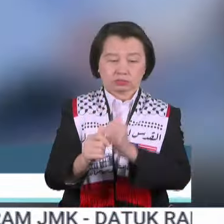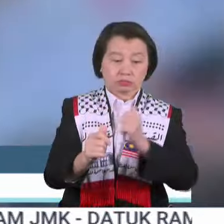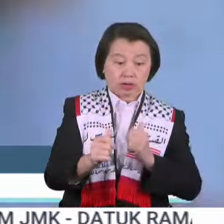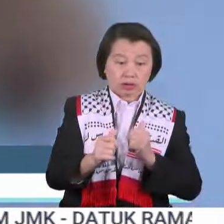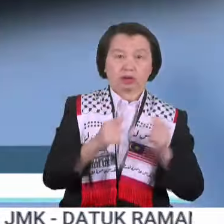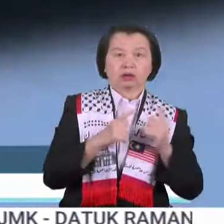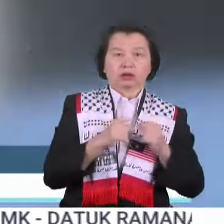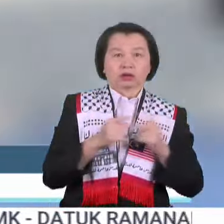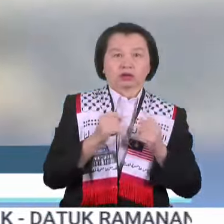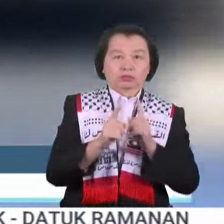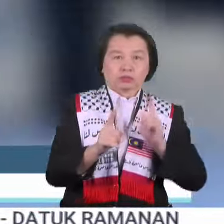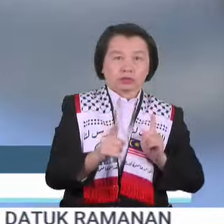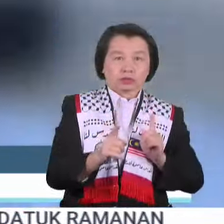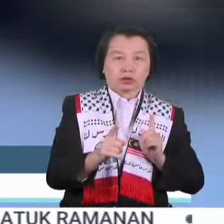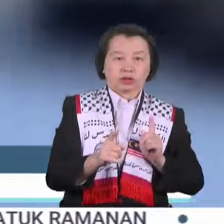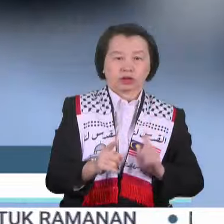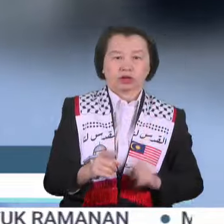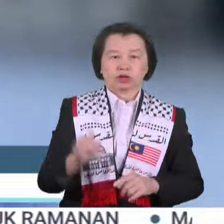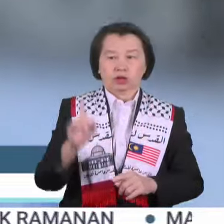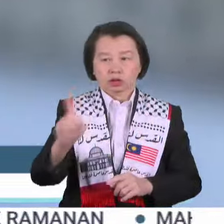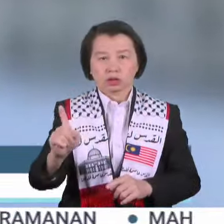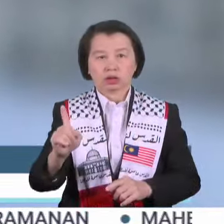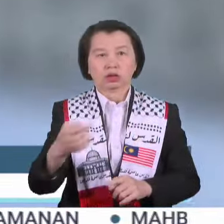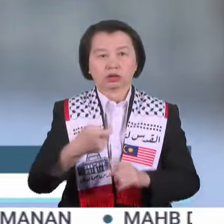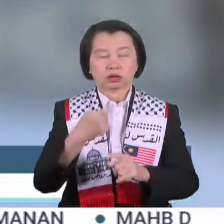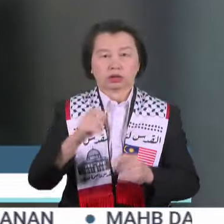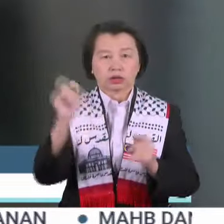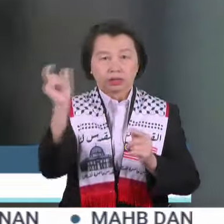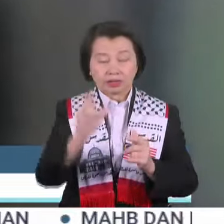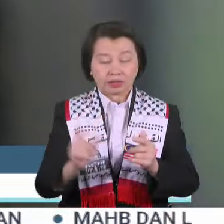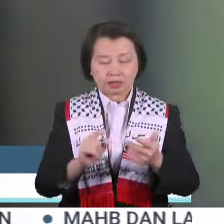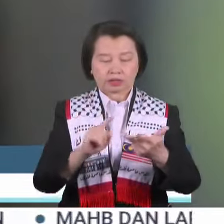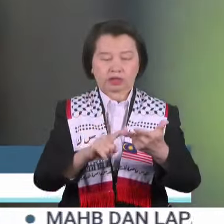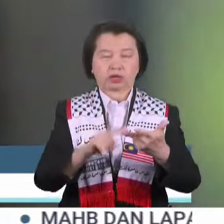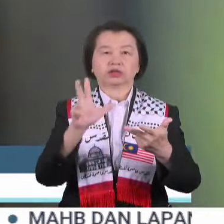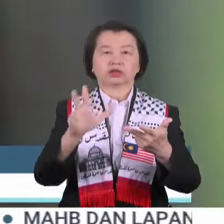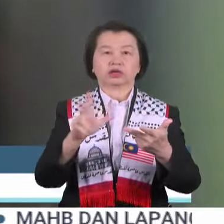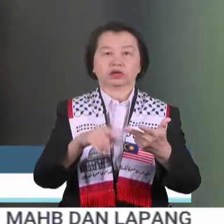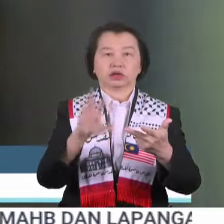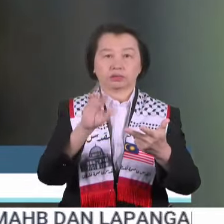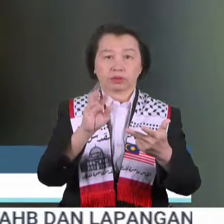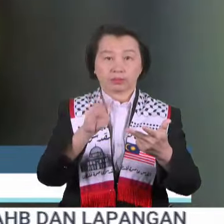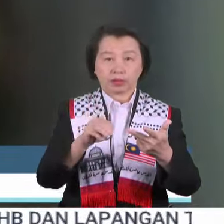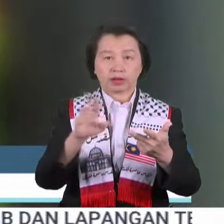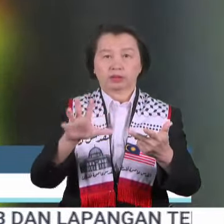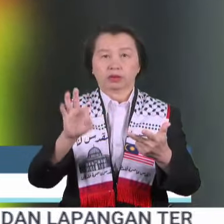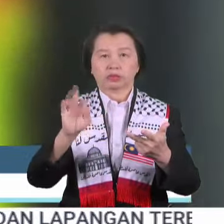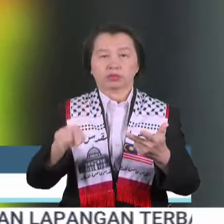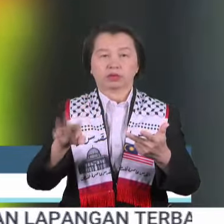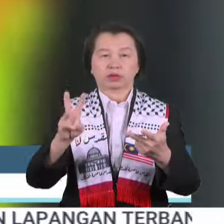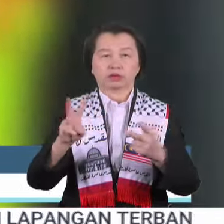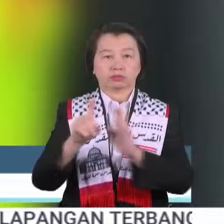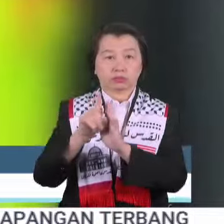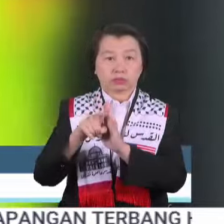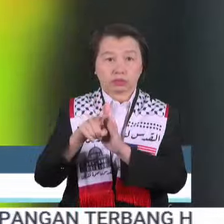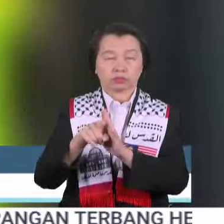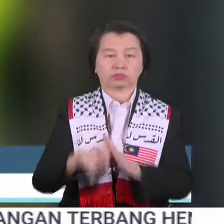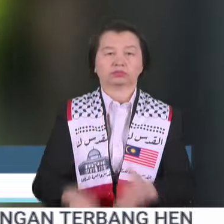Jepun Roiji Watanabe. Fabio Ruga dari Itali raih kedudukan ketiga dengan 5 minit 59.6